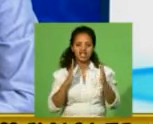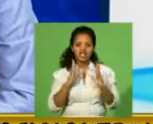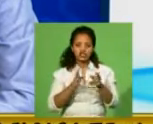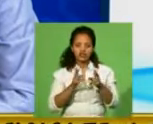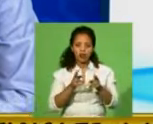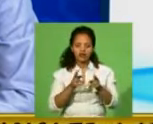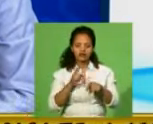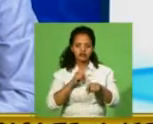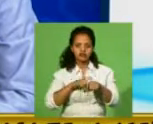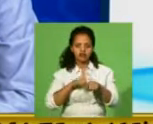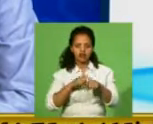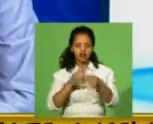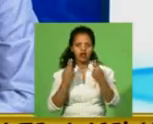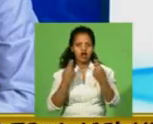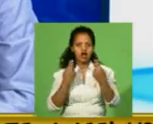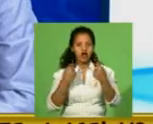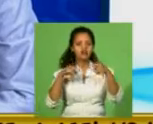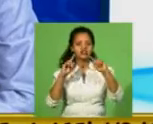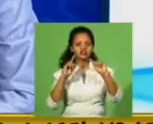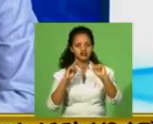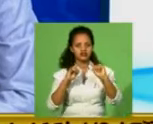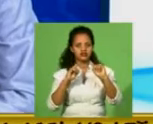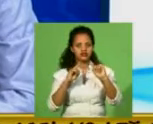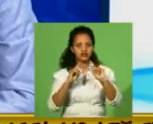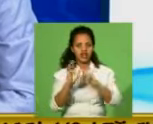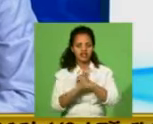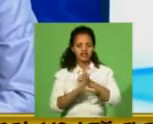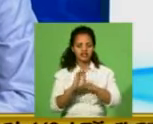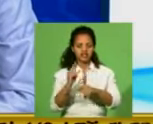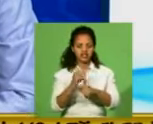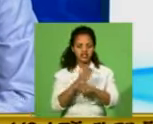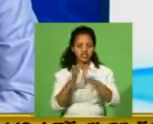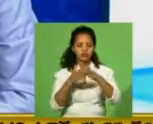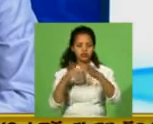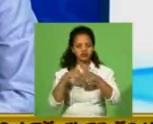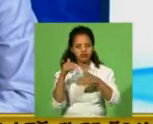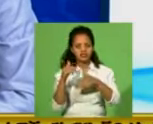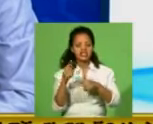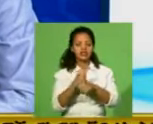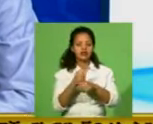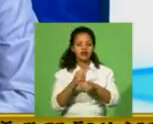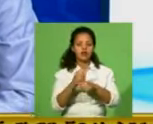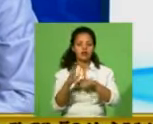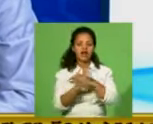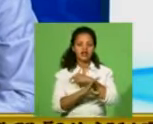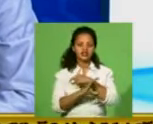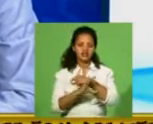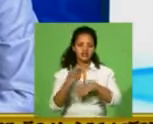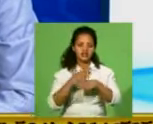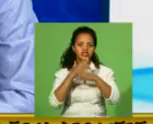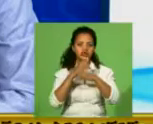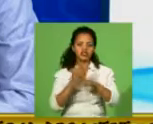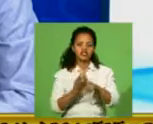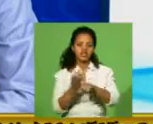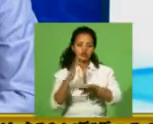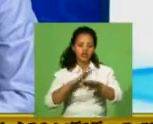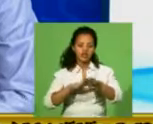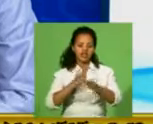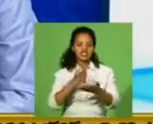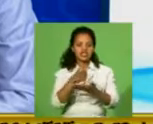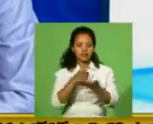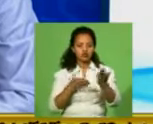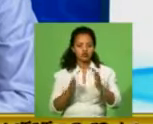አዋጅ በአገር ደረጃ አዋጁ የወጣና ትግበራውን በአገር ደረጃ ነው። ትራንስፖርት ላይ ግማሽ